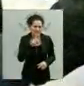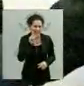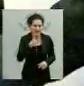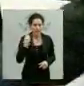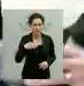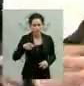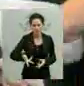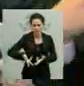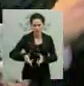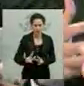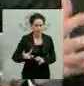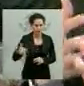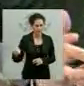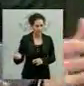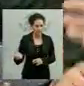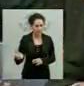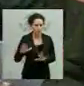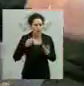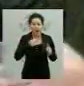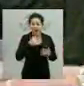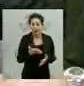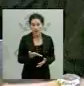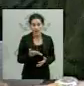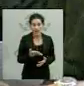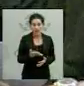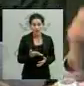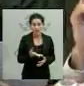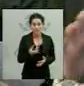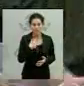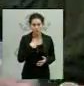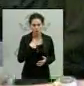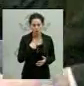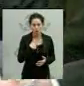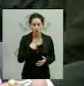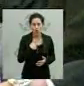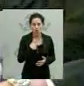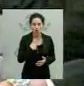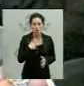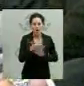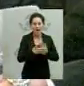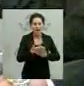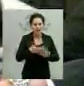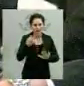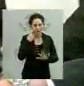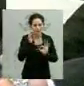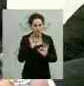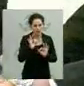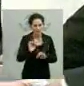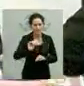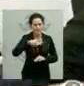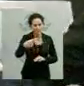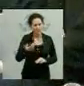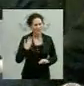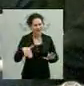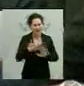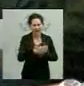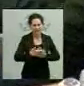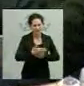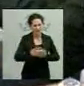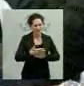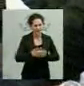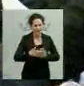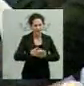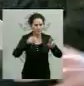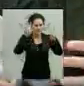senyora Llobera. Ara, bé, seré prudent i ja xerrarem del tema